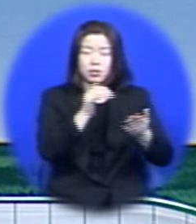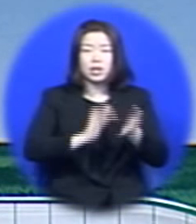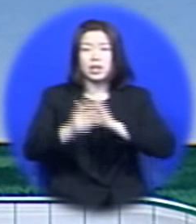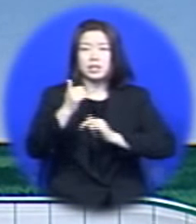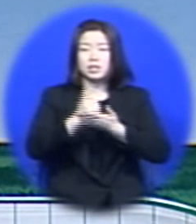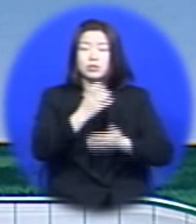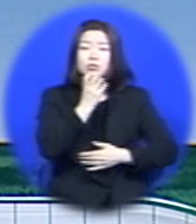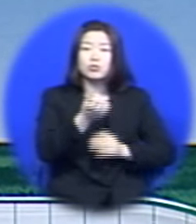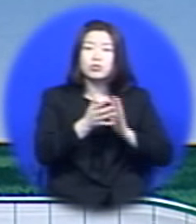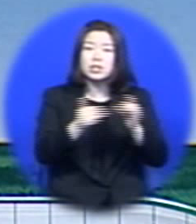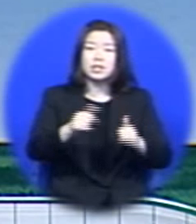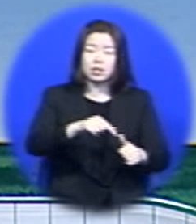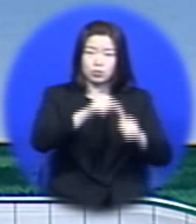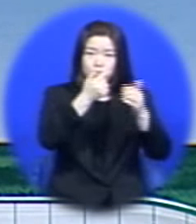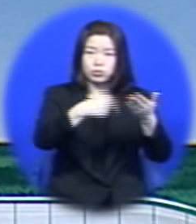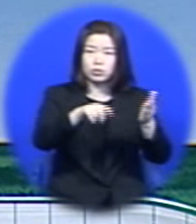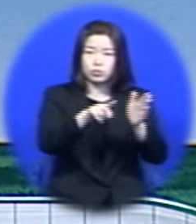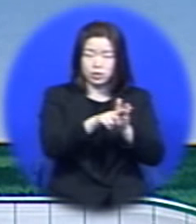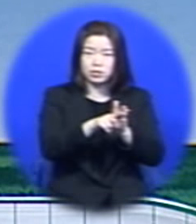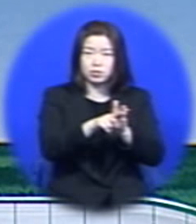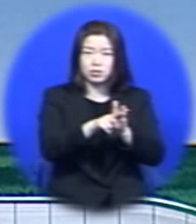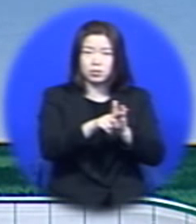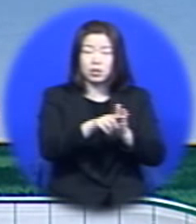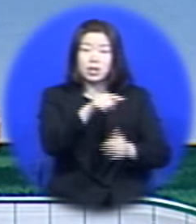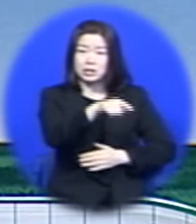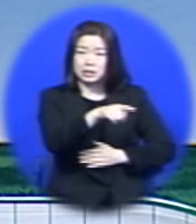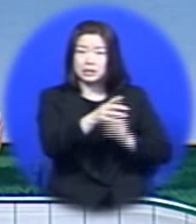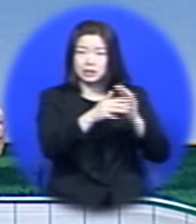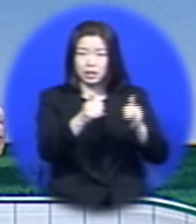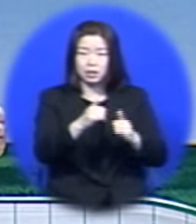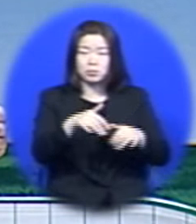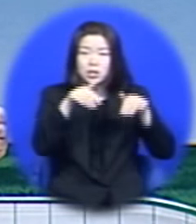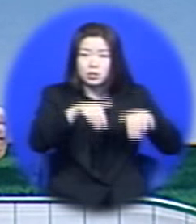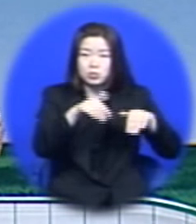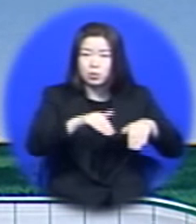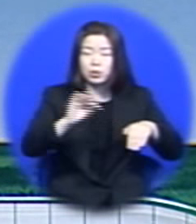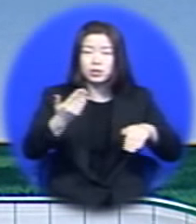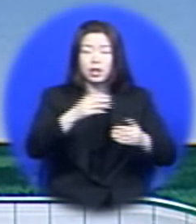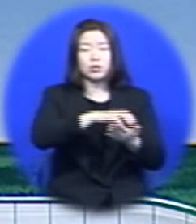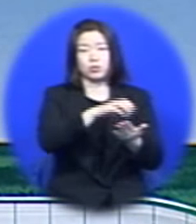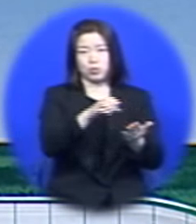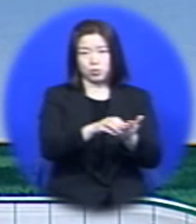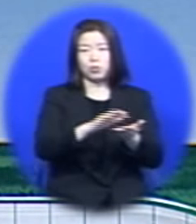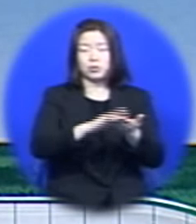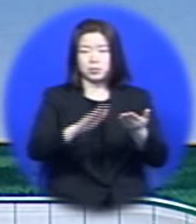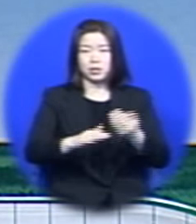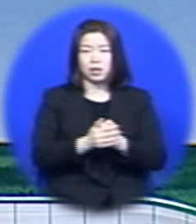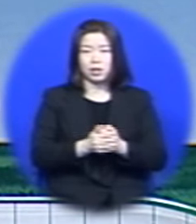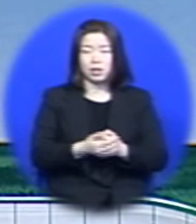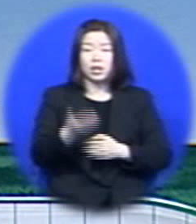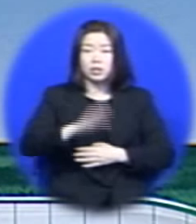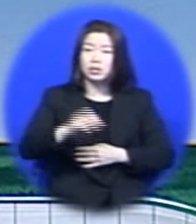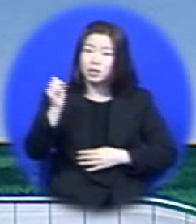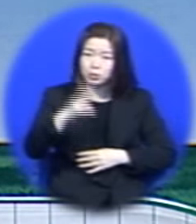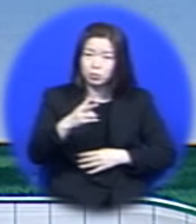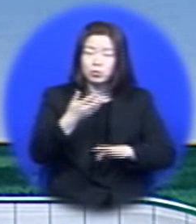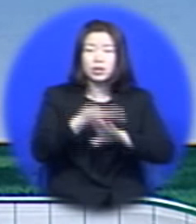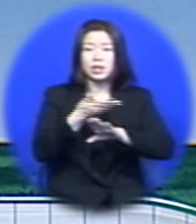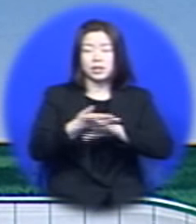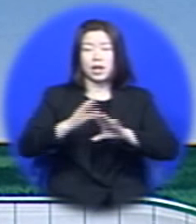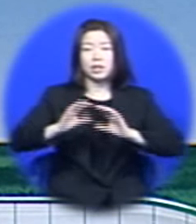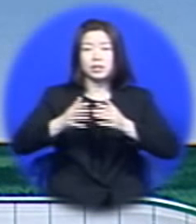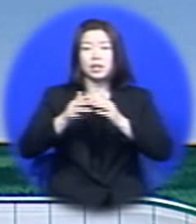예수님은 유대인 구원하려고 유대인들의 종이 되셨을 정도. 그러나 또 예수님은